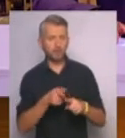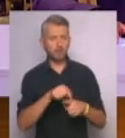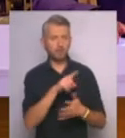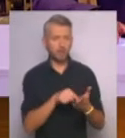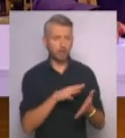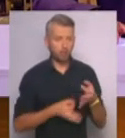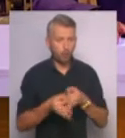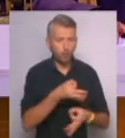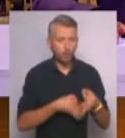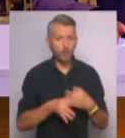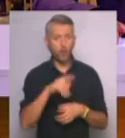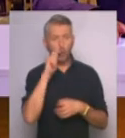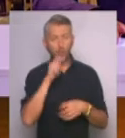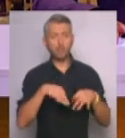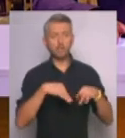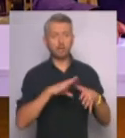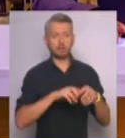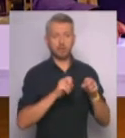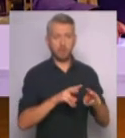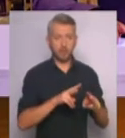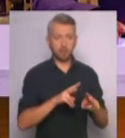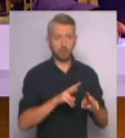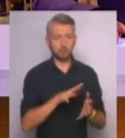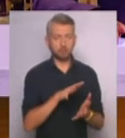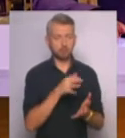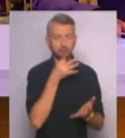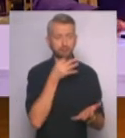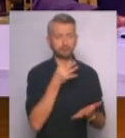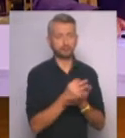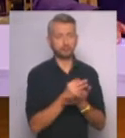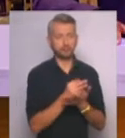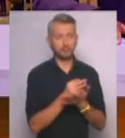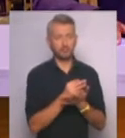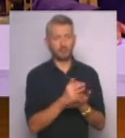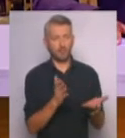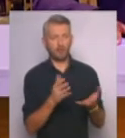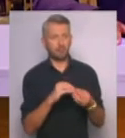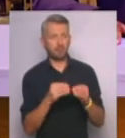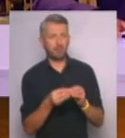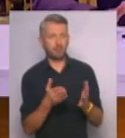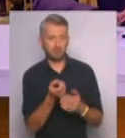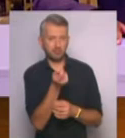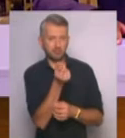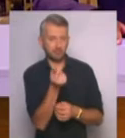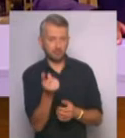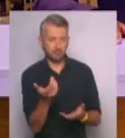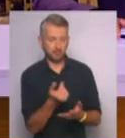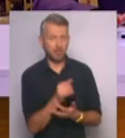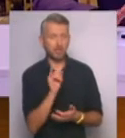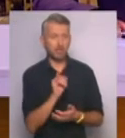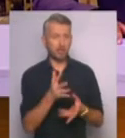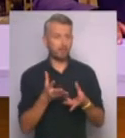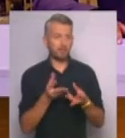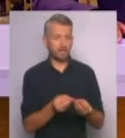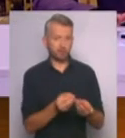питання. «Укртрансбезпека» переймається по такому, знаєте, залишковому принципу цим питанням. І впливу,